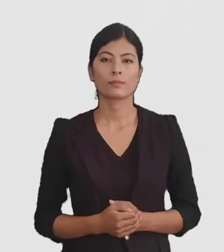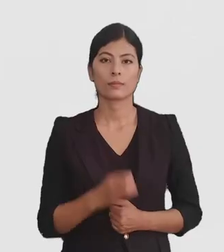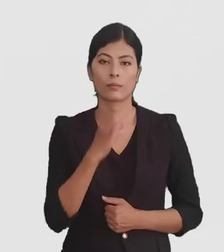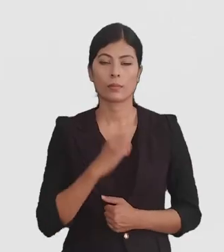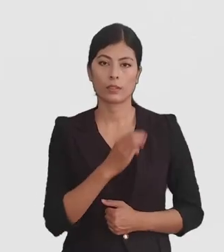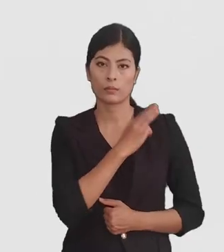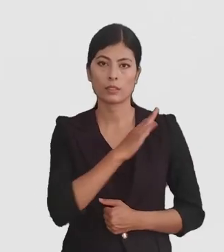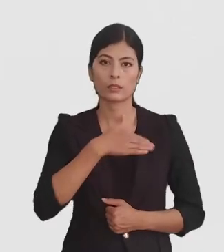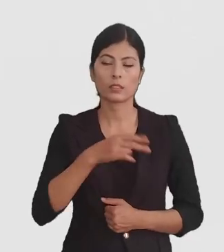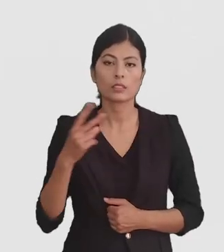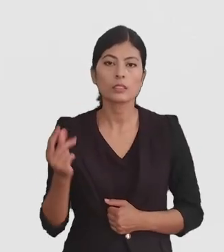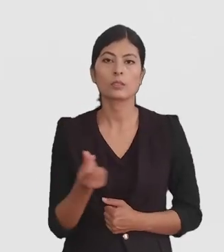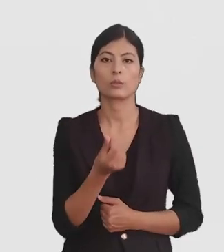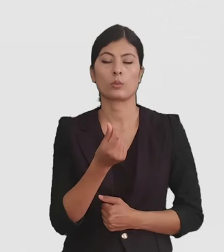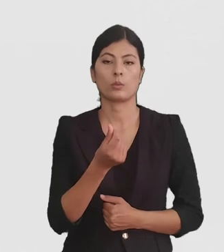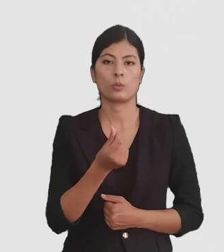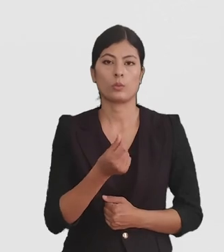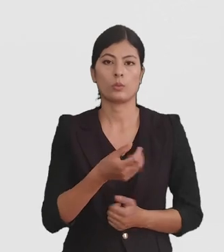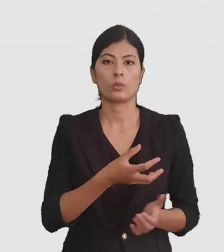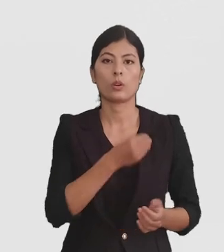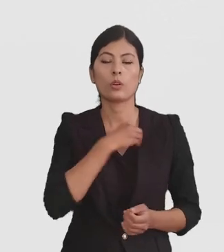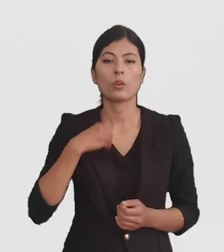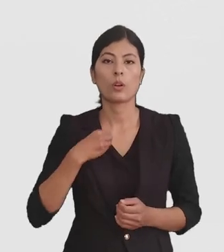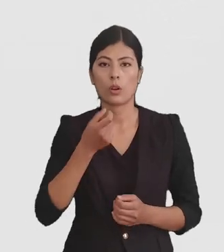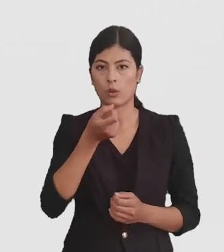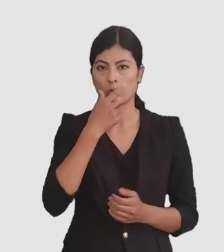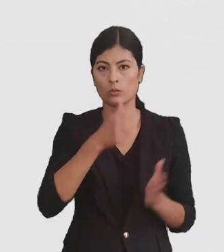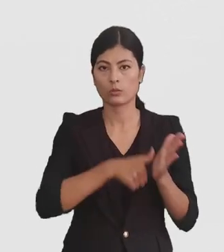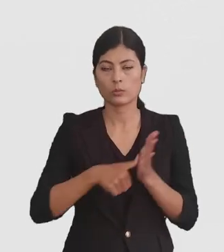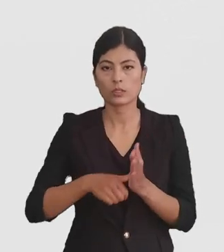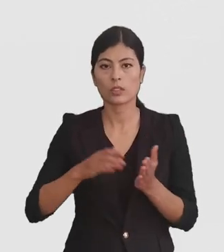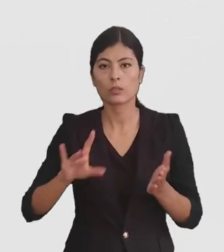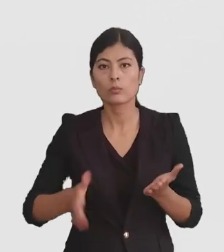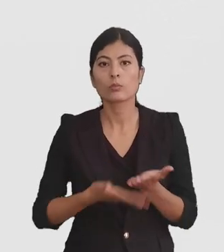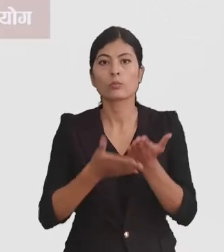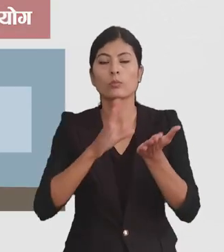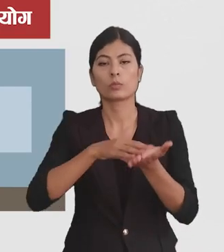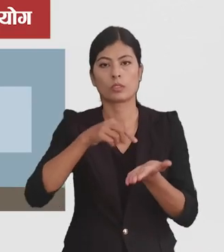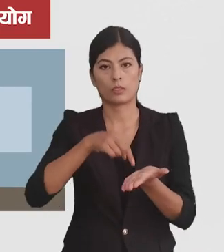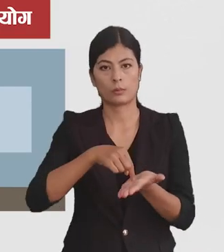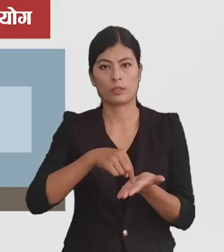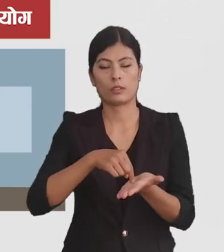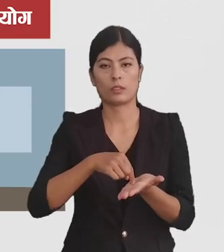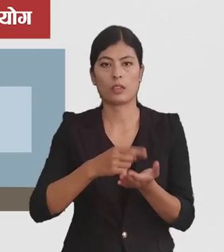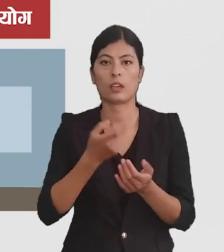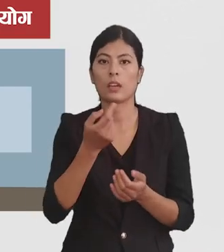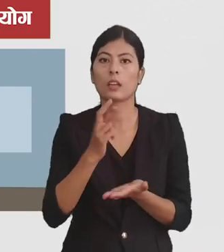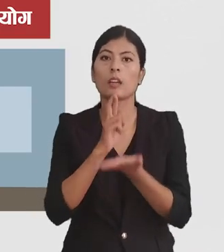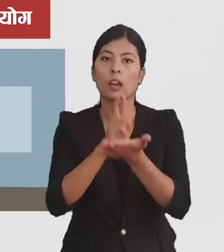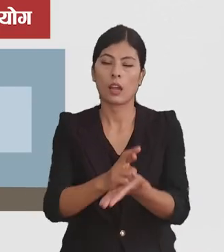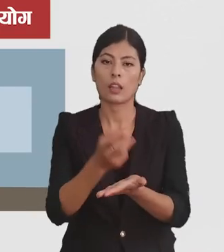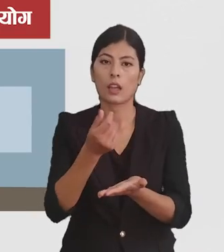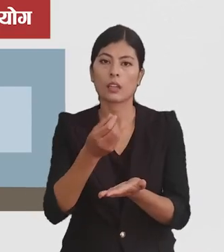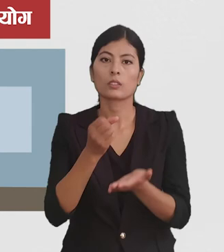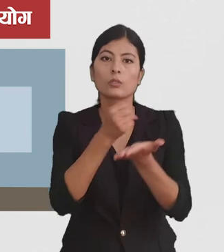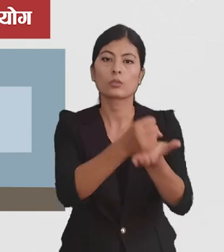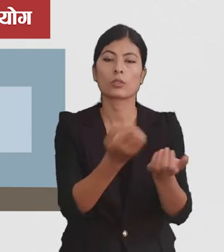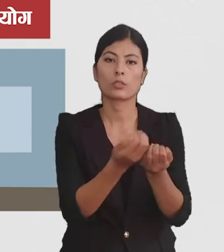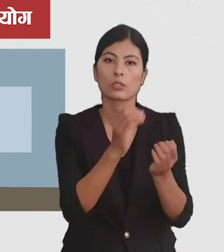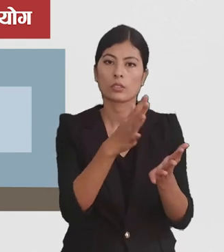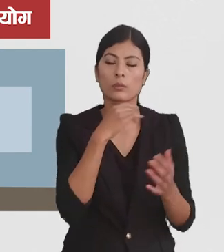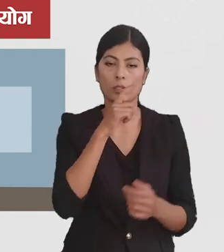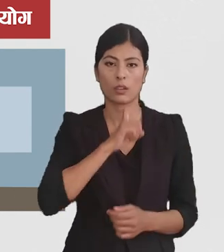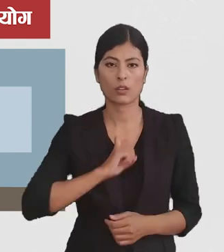पीडितलाई तत्काल उद्धार, औषधि उपचार, पुनर्स्थापना वा राहत तथा आर्थिक सहयोग प्रदान नगरेमा गम्भीर